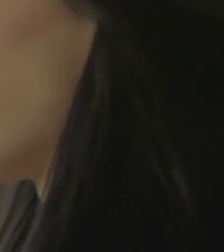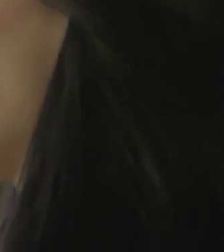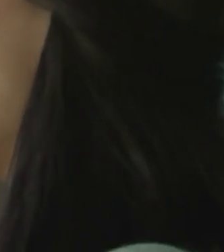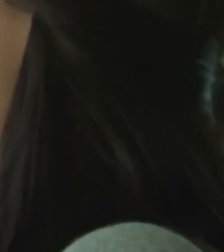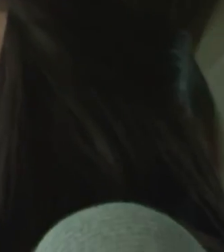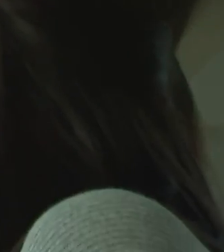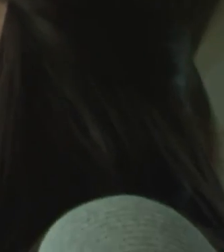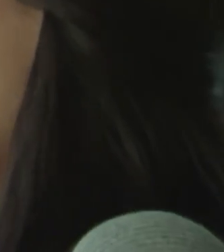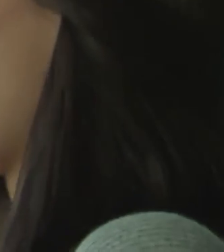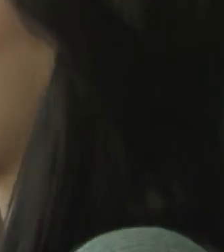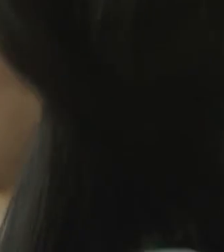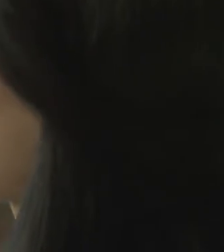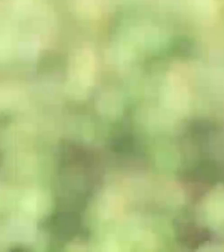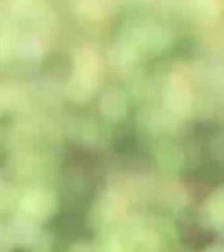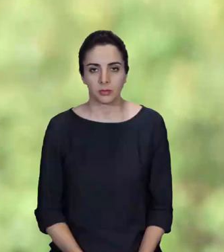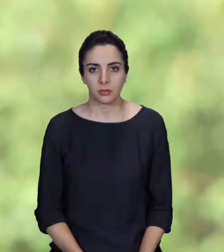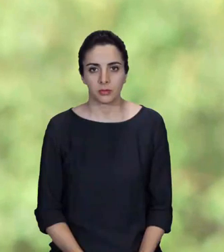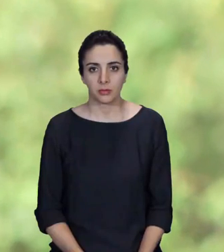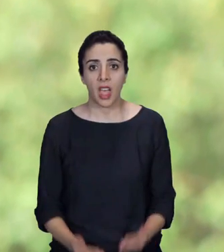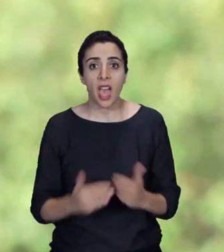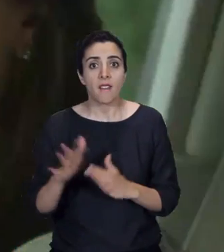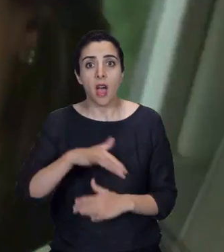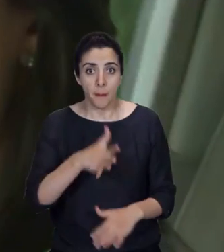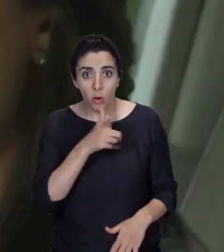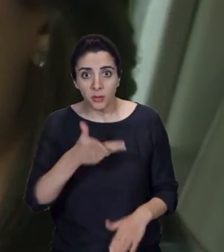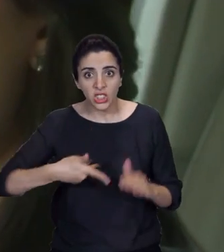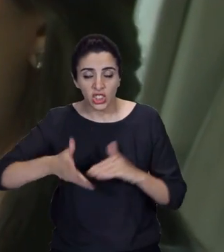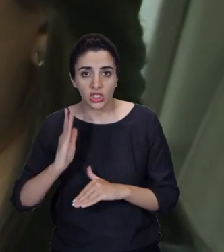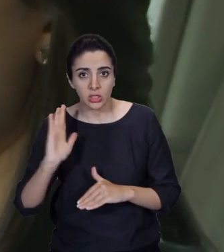geniş yeşil bir bahçe içinde. Evdekiler biliyor mu çıktığını?